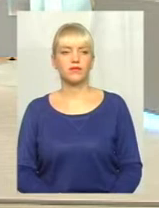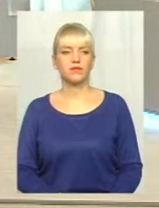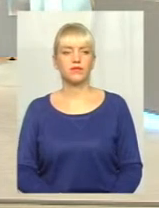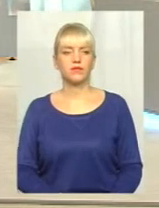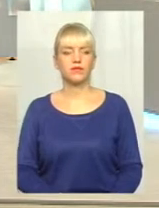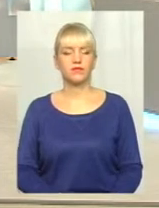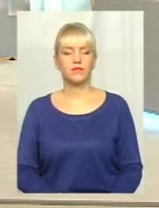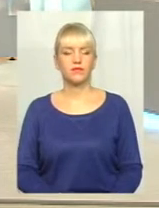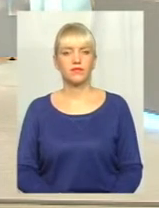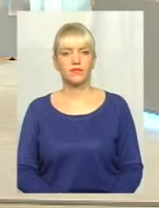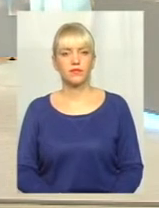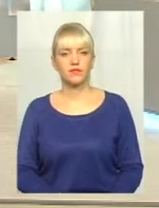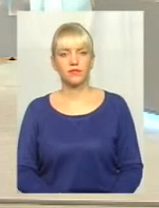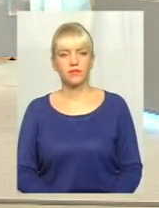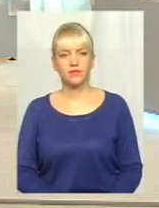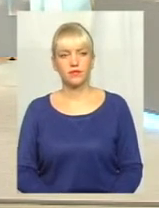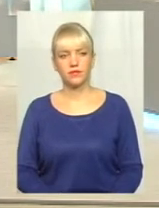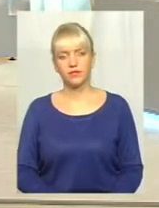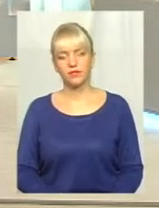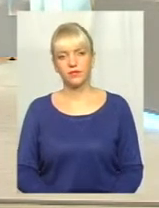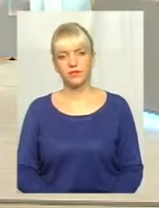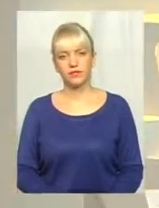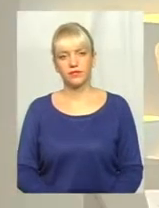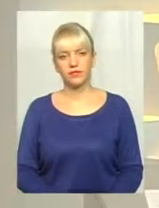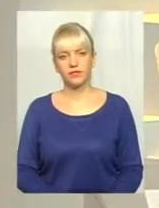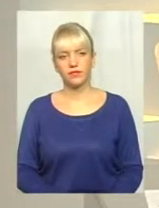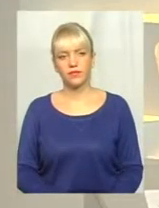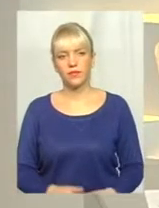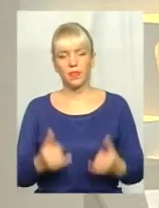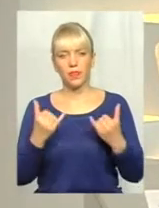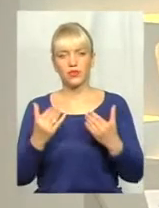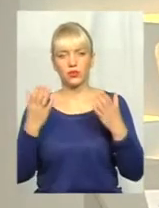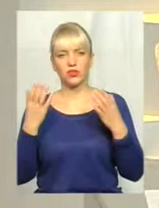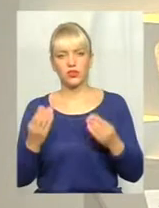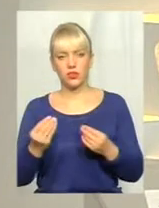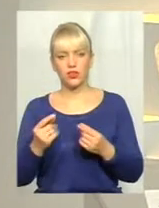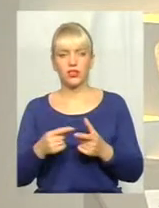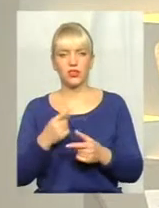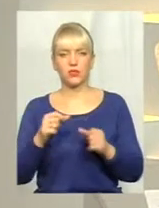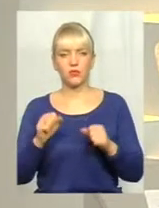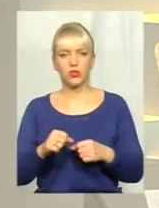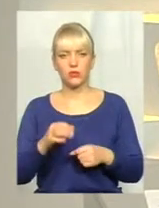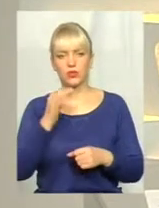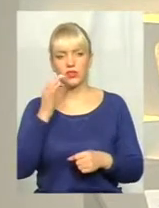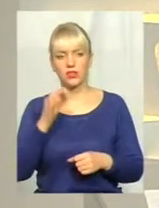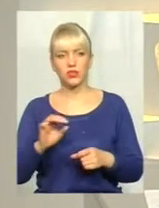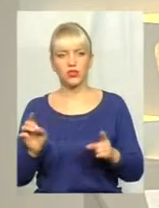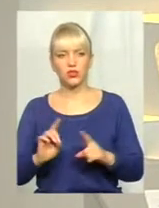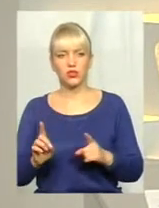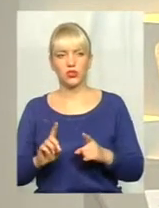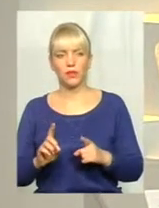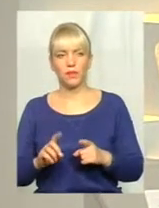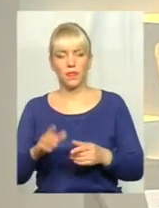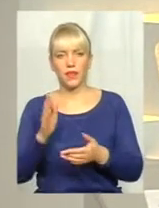Дякую вам за дзвінок. Пане Юрію, власне, на сьогоднішній день, чи можемо сказати, що